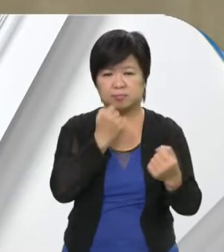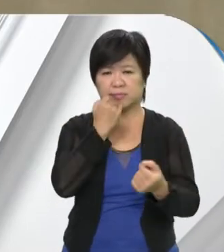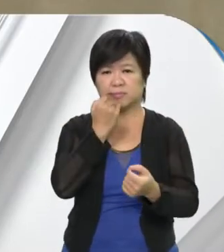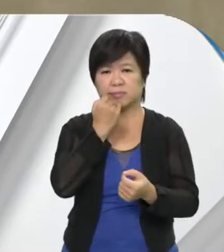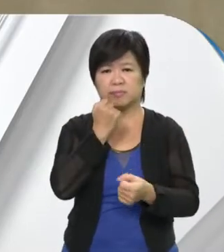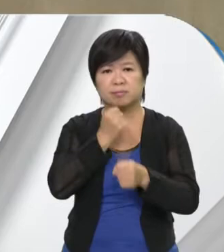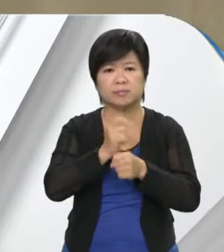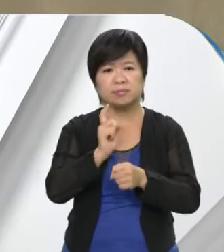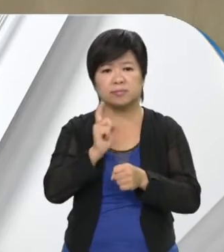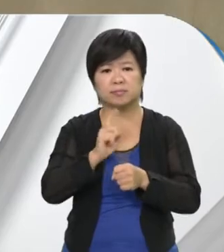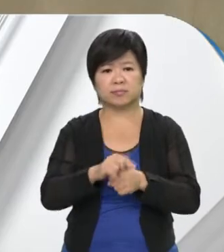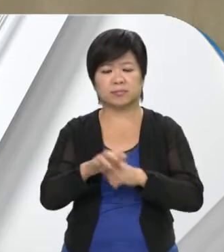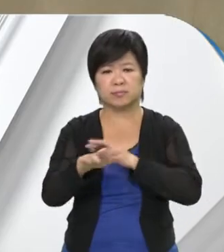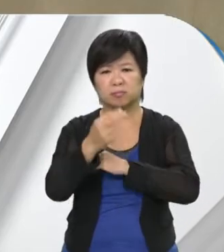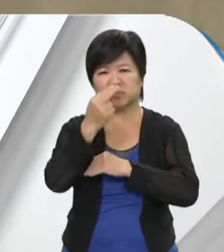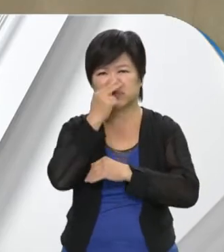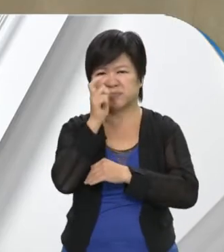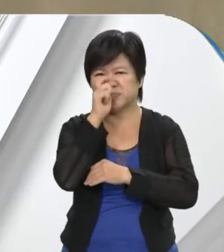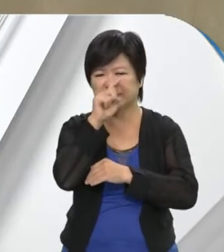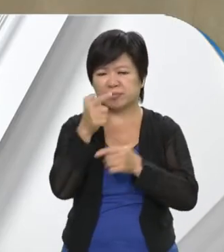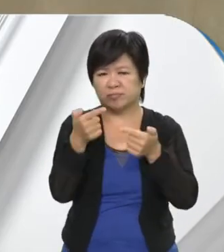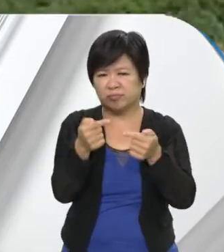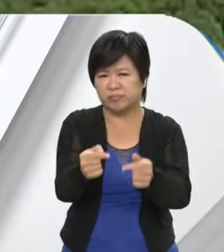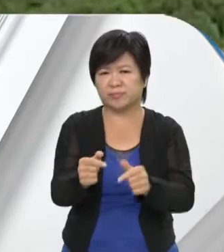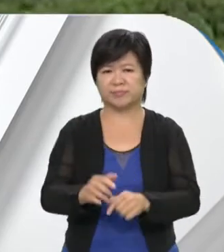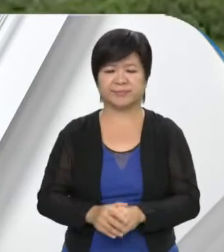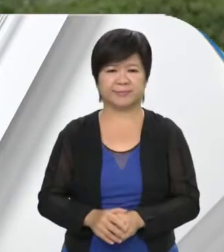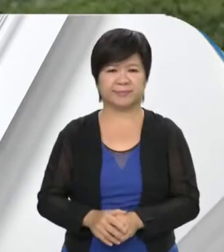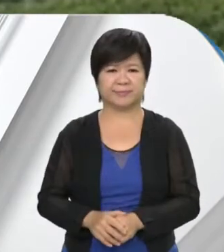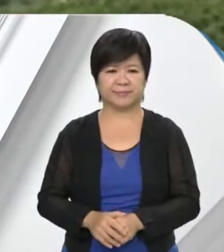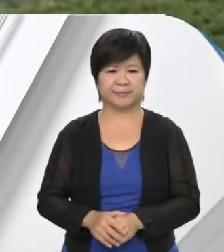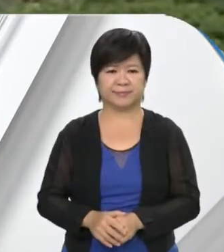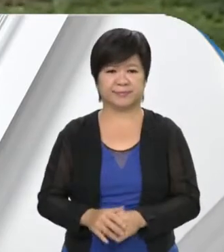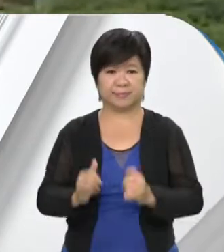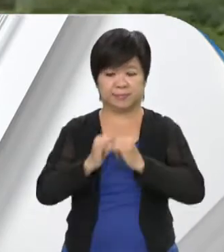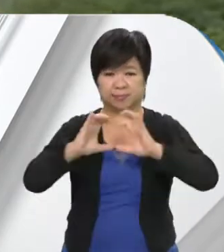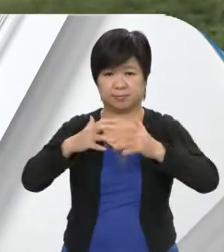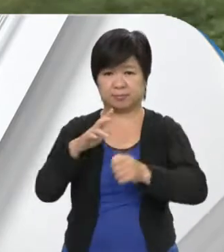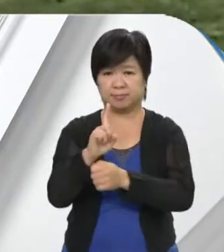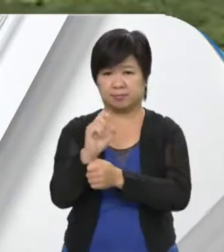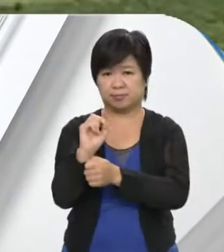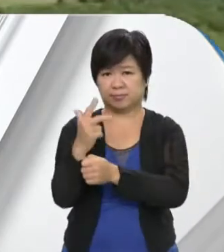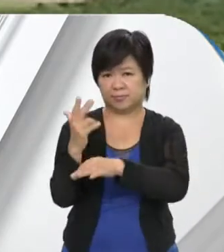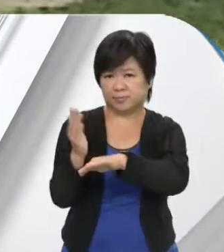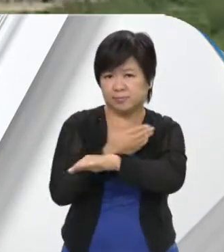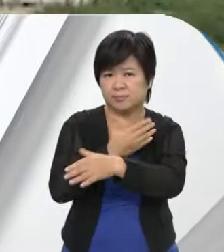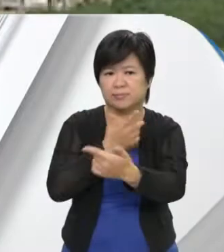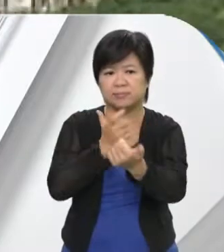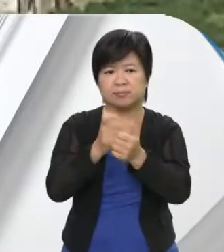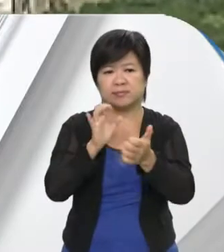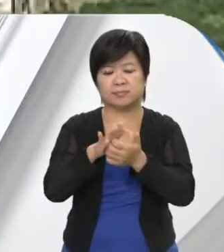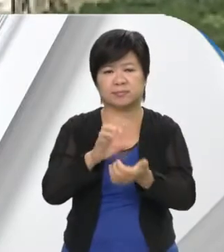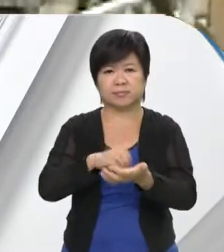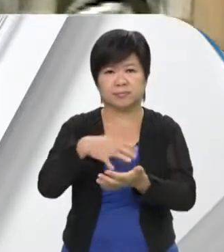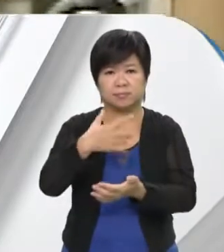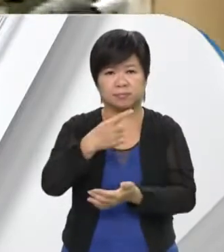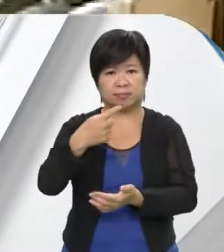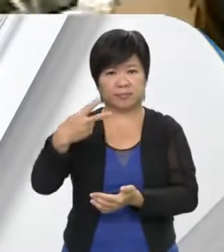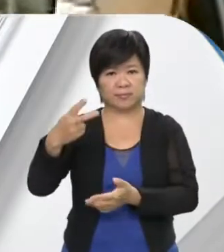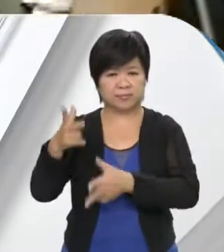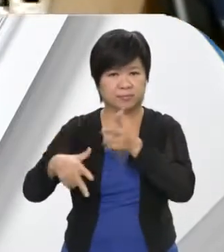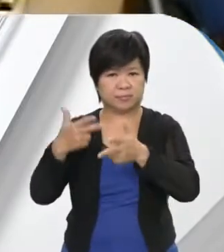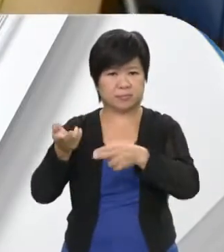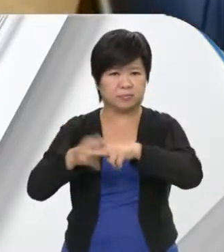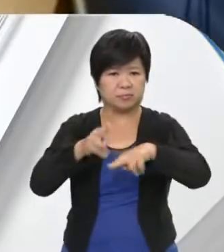到空污改善的政策目标。 民国107年起时，批下配以恒宜6.91台湾天力